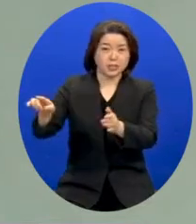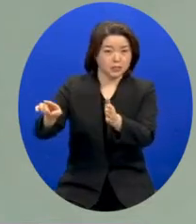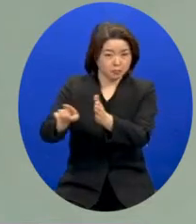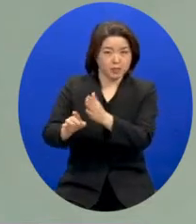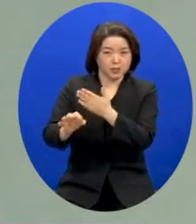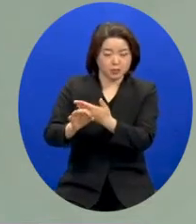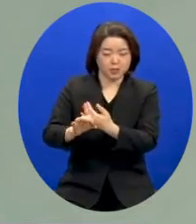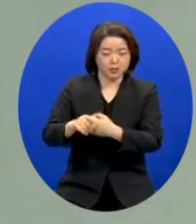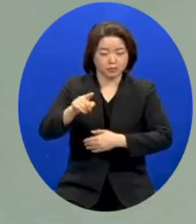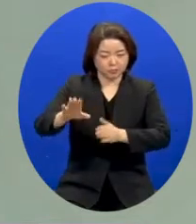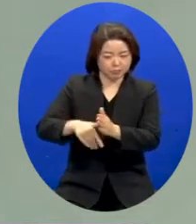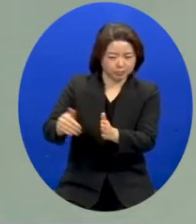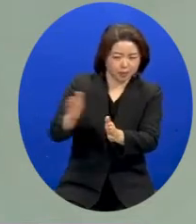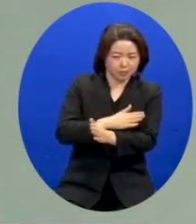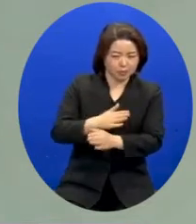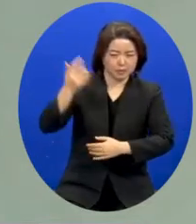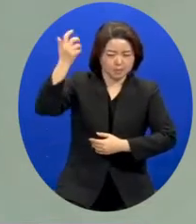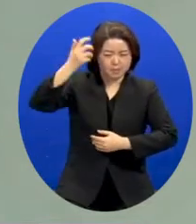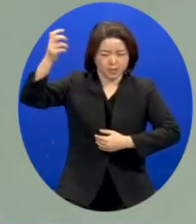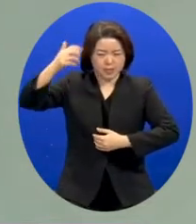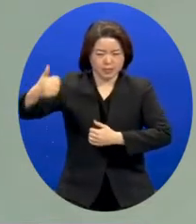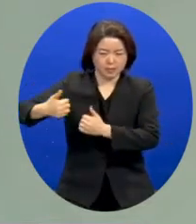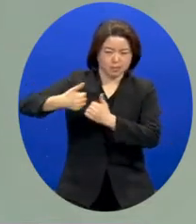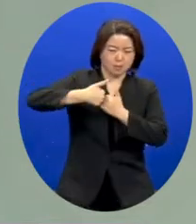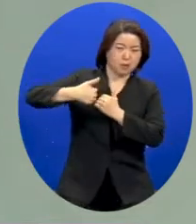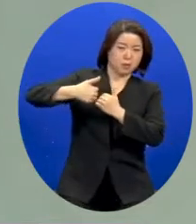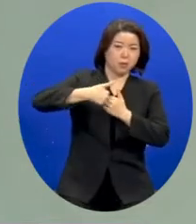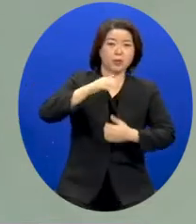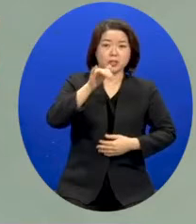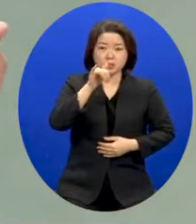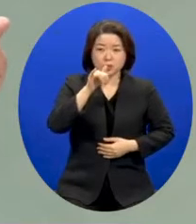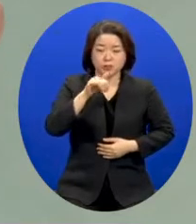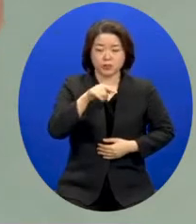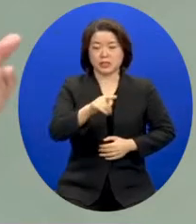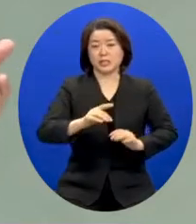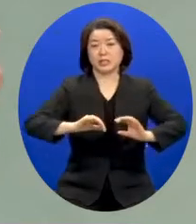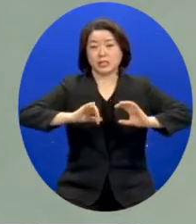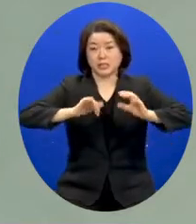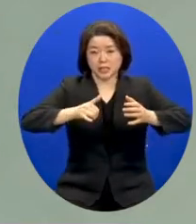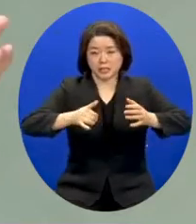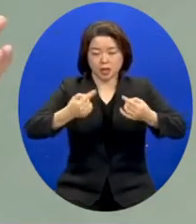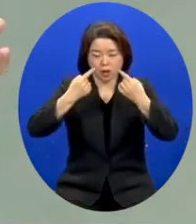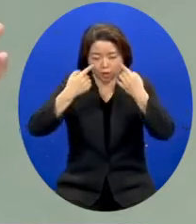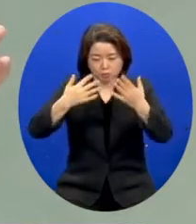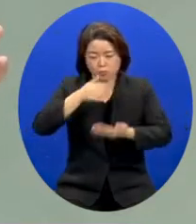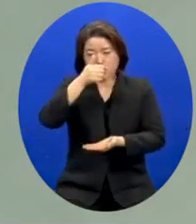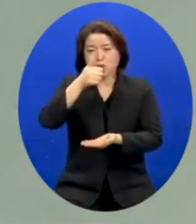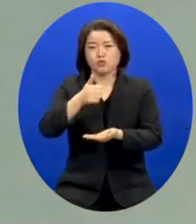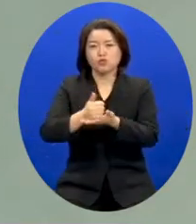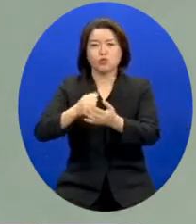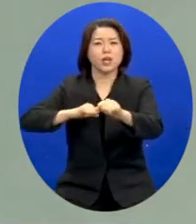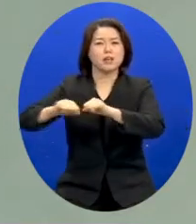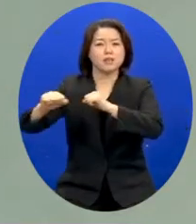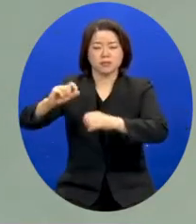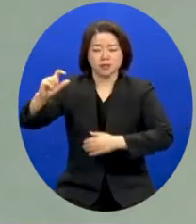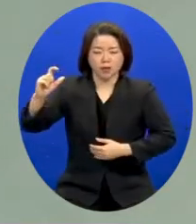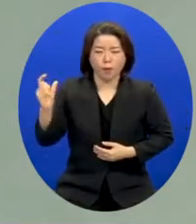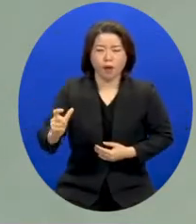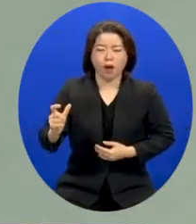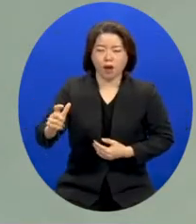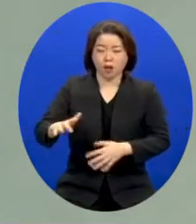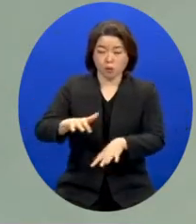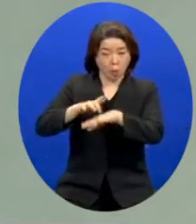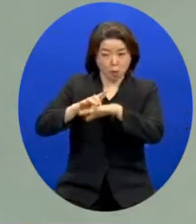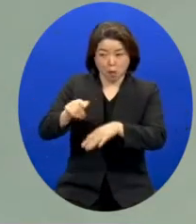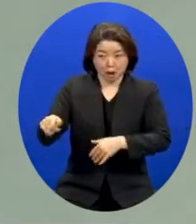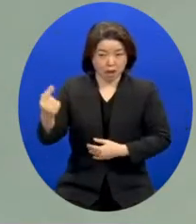그때부터 영적인 공격을 당하게 됩니다. 이 세상에는 분명히 죄의 역사가 강하고 마귀가